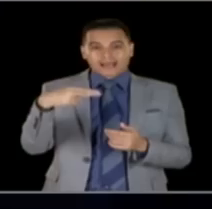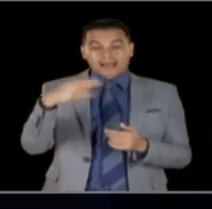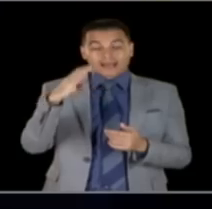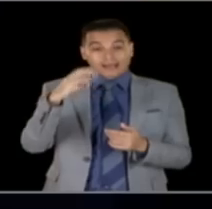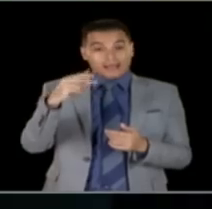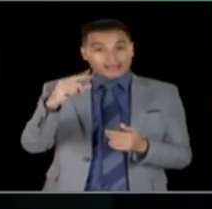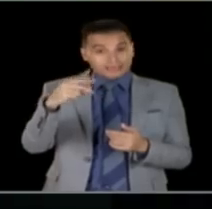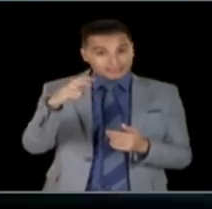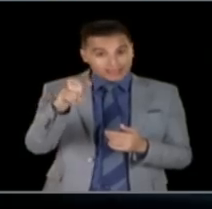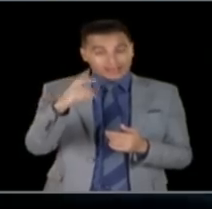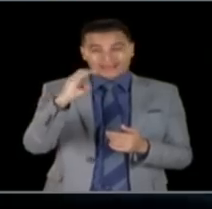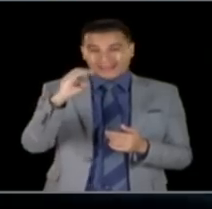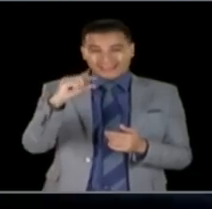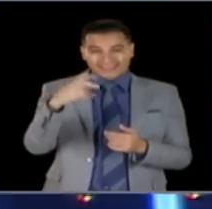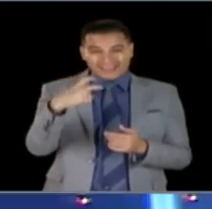صحيحة.